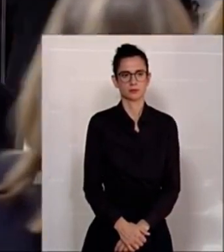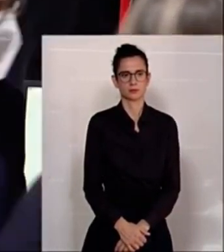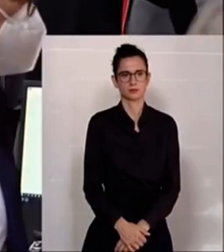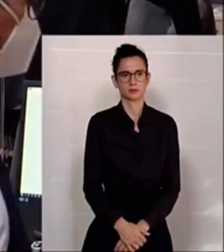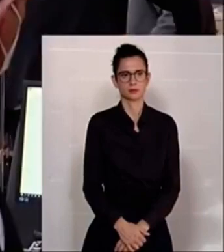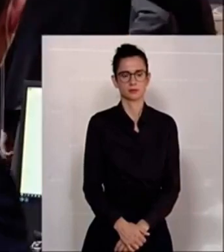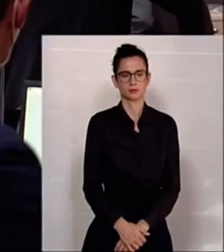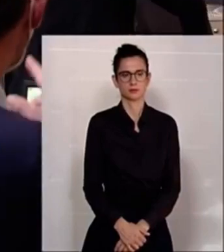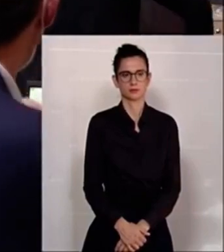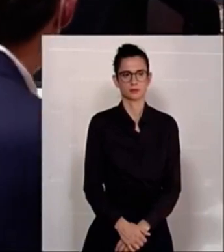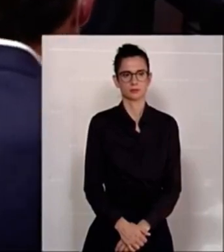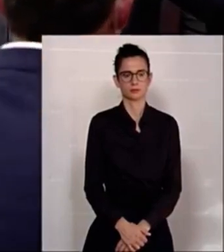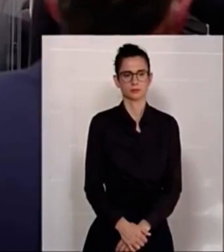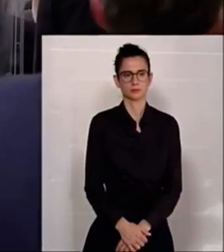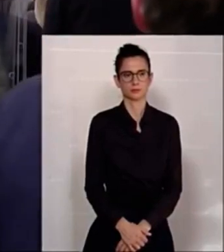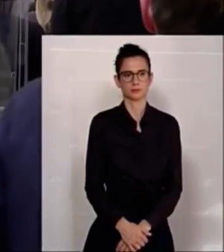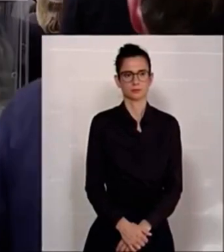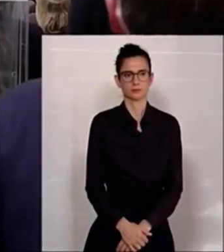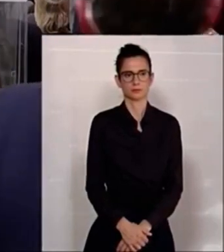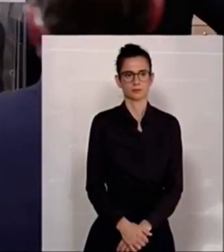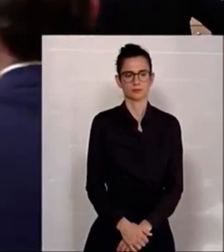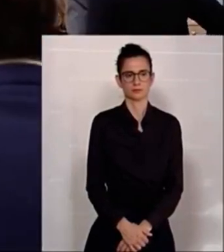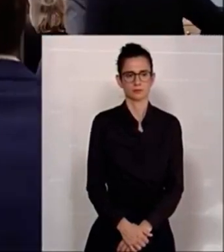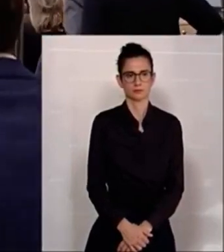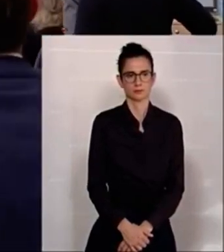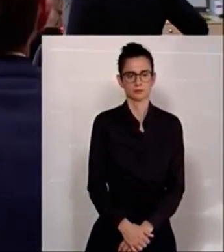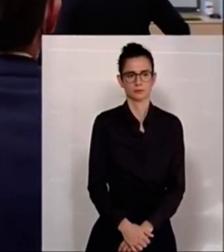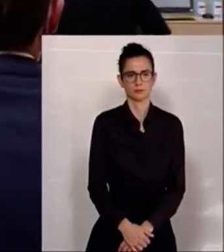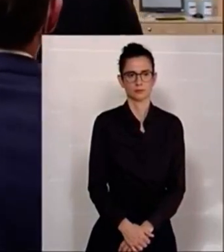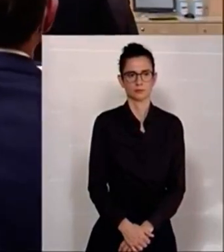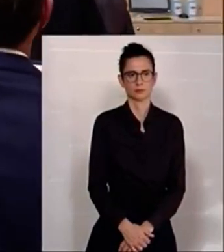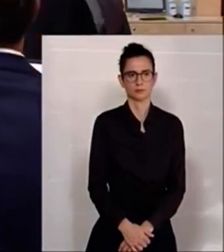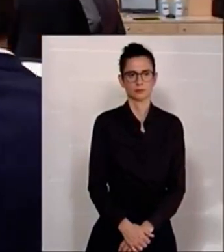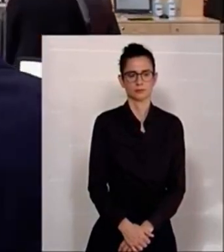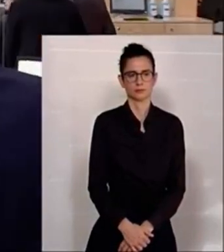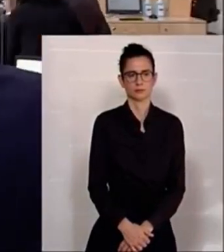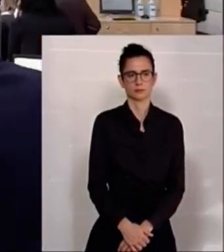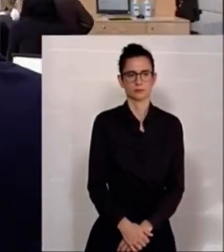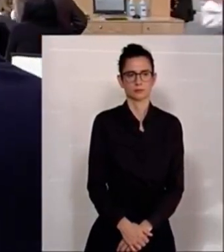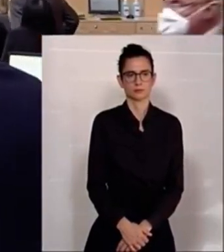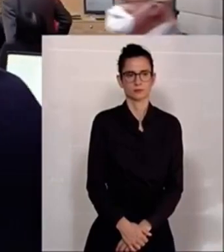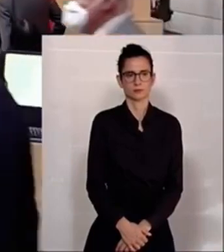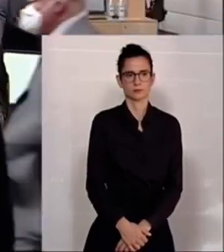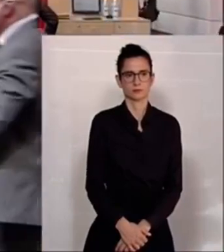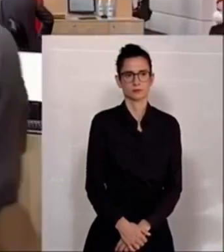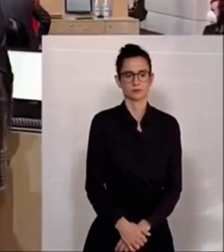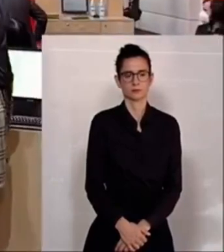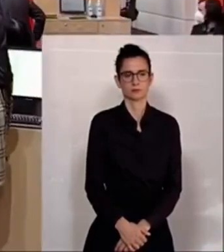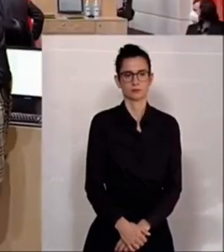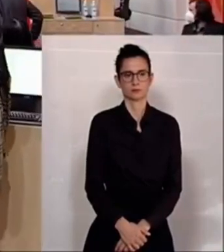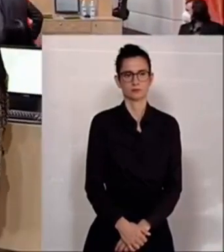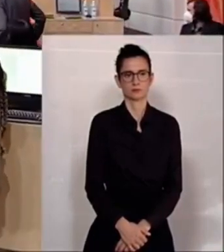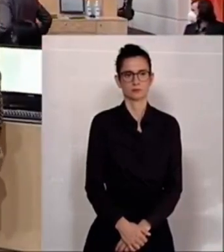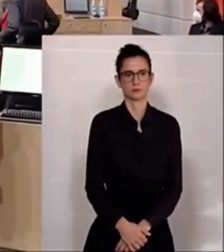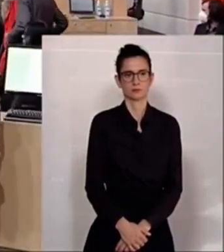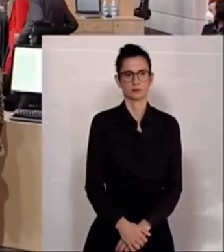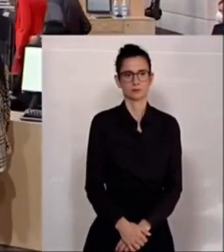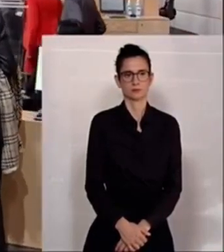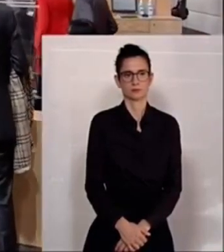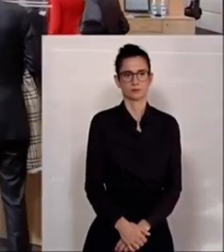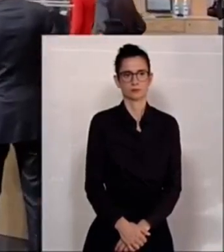vor dem mikrofon zusammengeklappt er hatte meine reisinger leistet hilfe